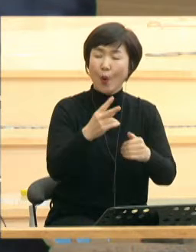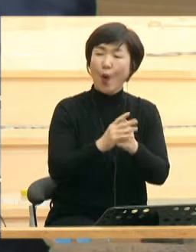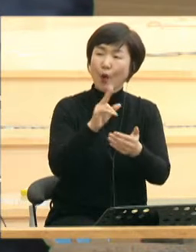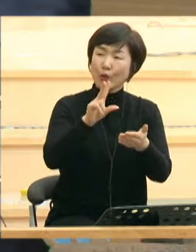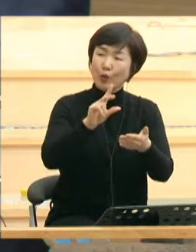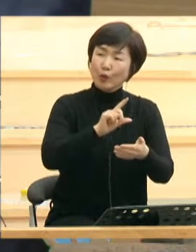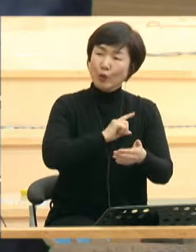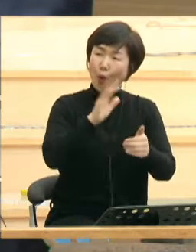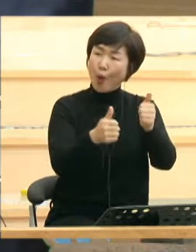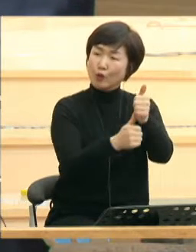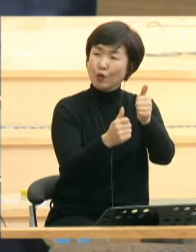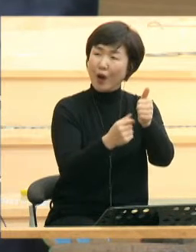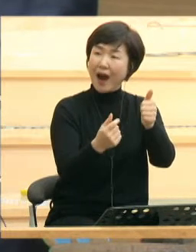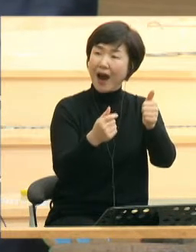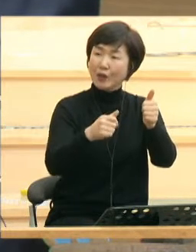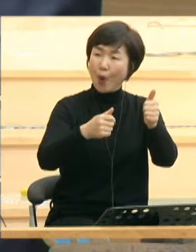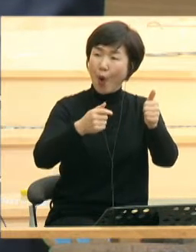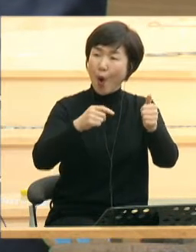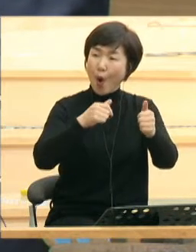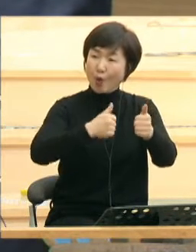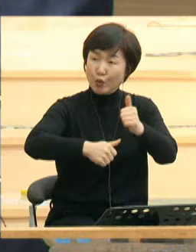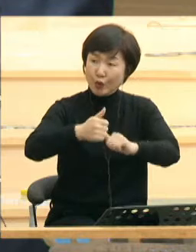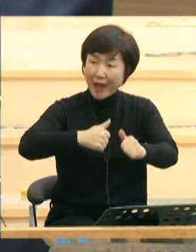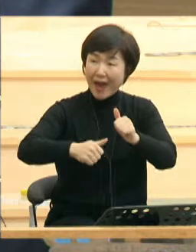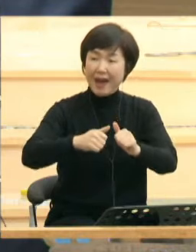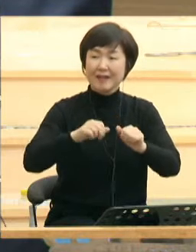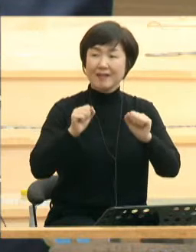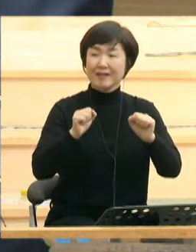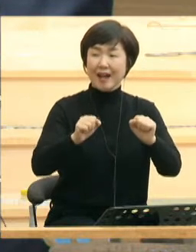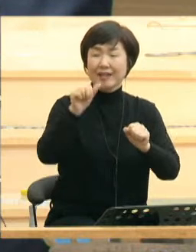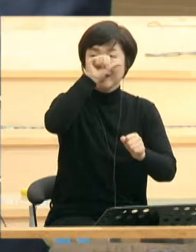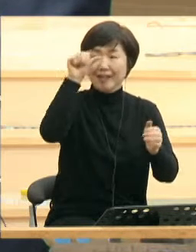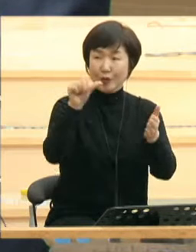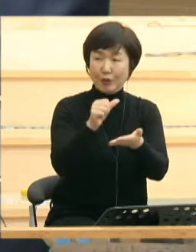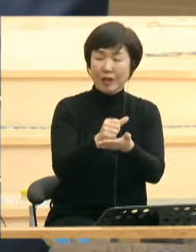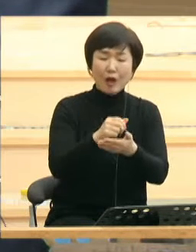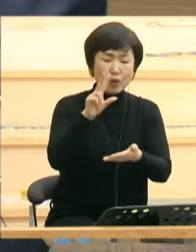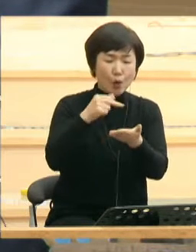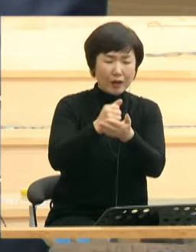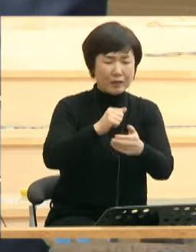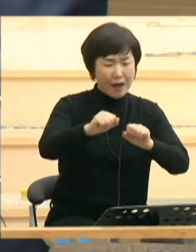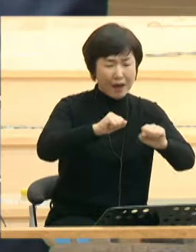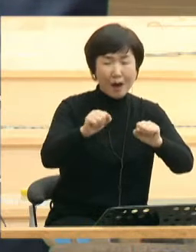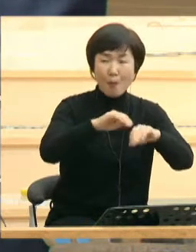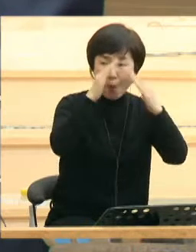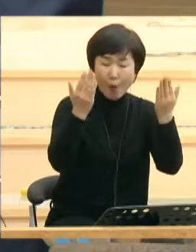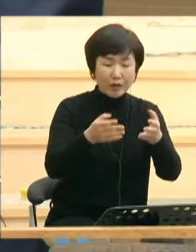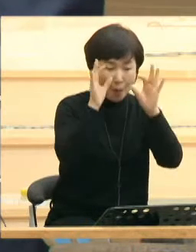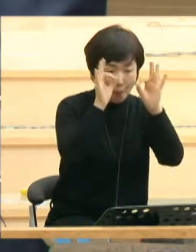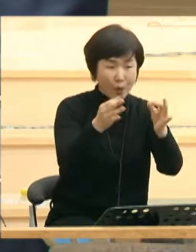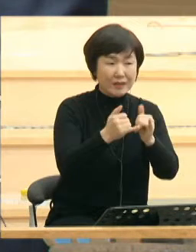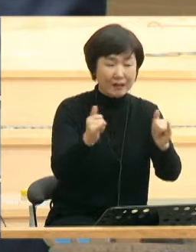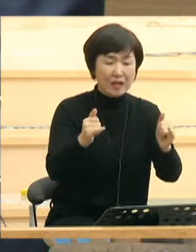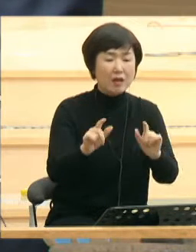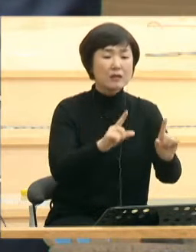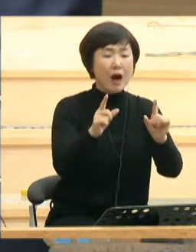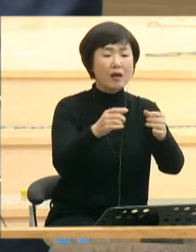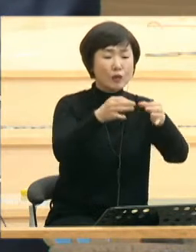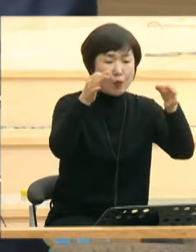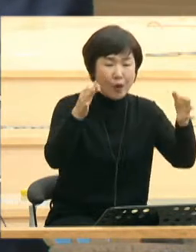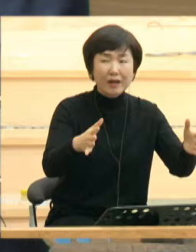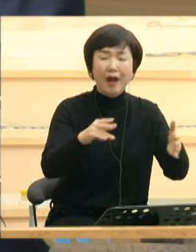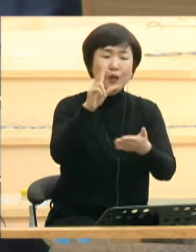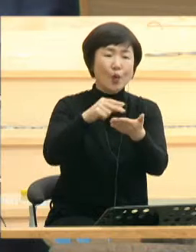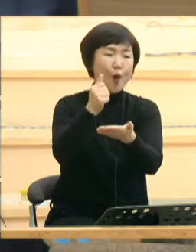장로들 곧 여호와께서 이 리스를 위하여 행하신 모든 큰 일을 본 자들이 사는 날 동안에 이 5호와 를